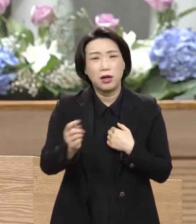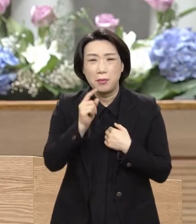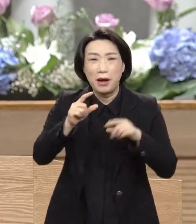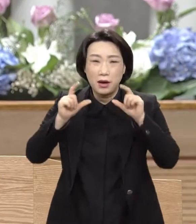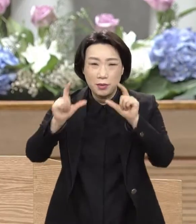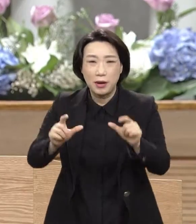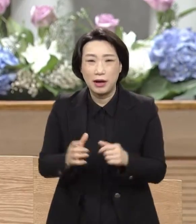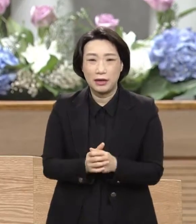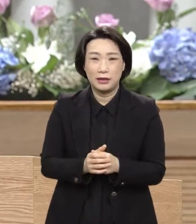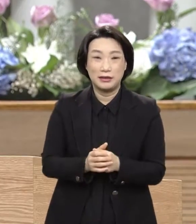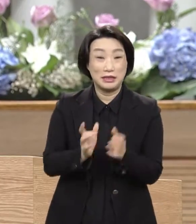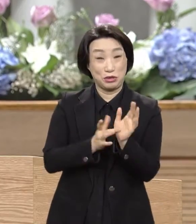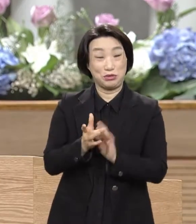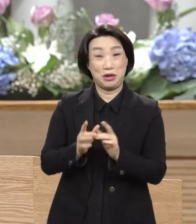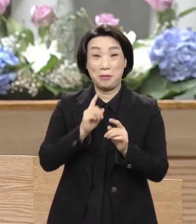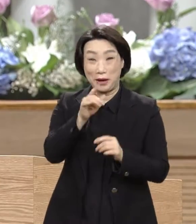이르노니